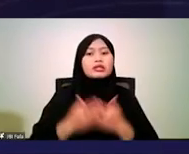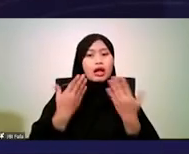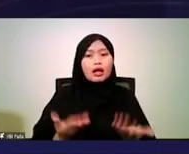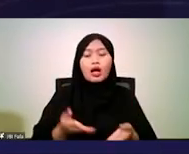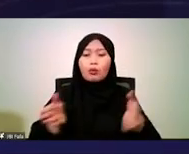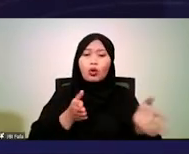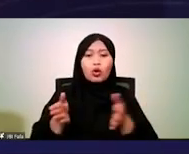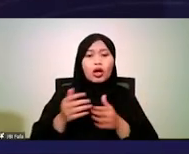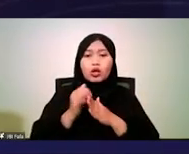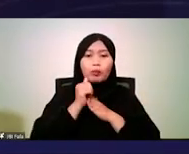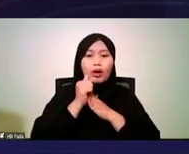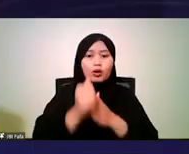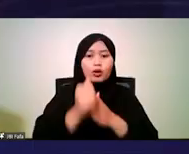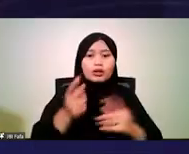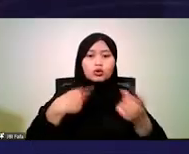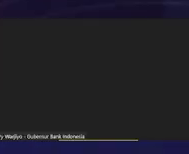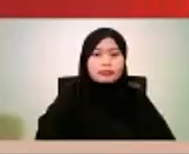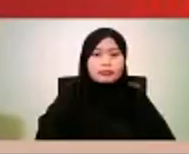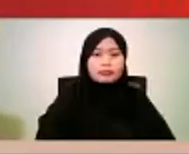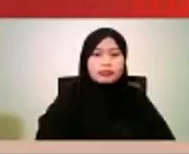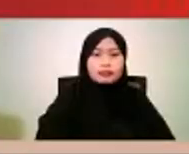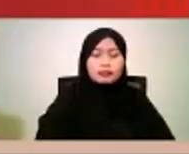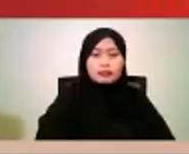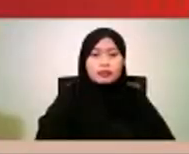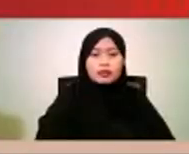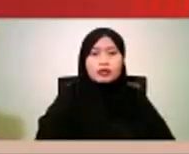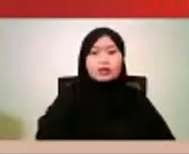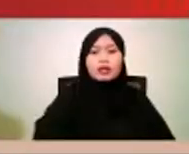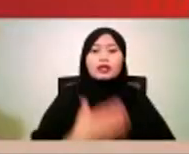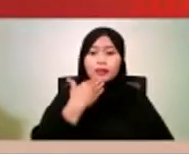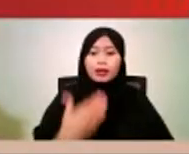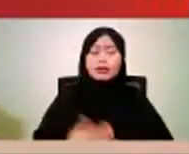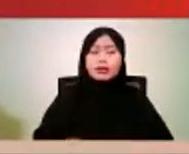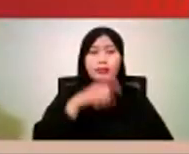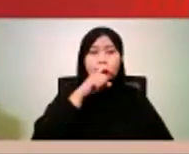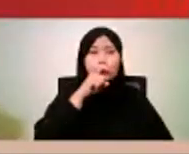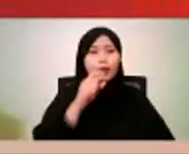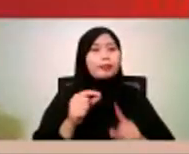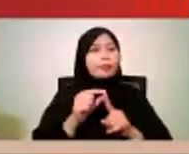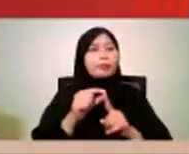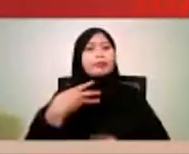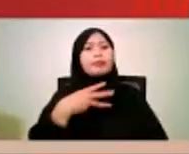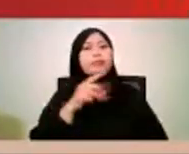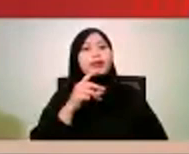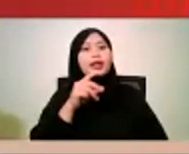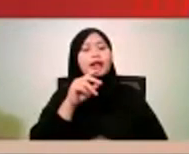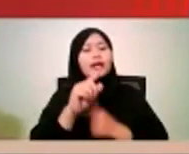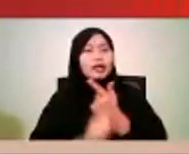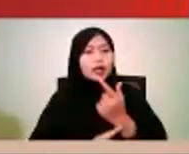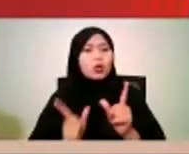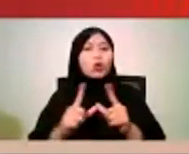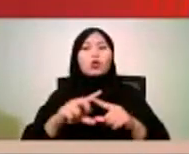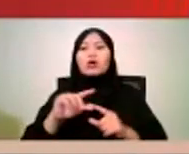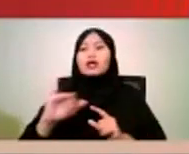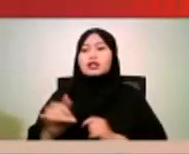dipandu untuk diskusinya Terima kasih Bapak Doctor Perry warjiyo dalam sudah